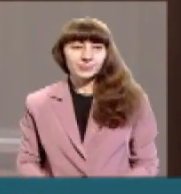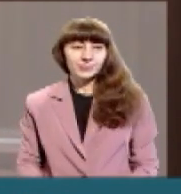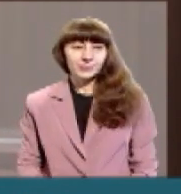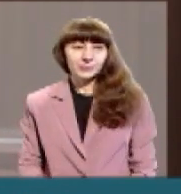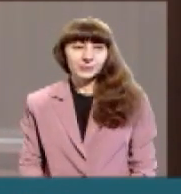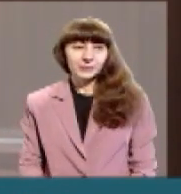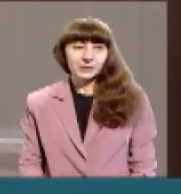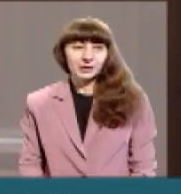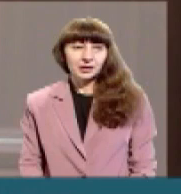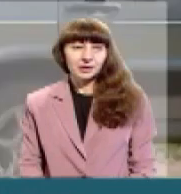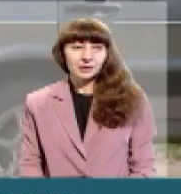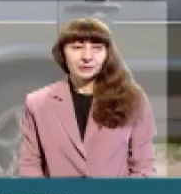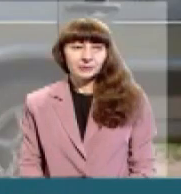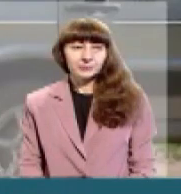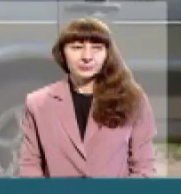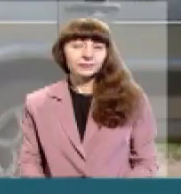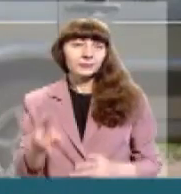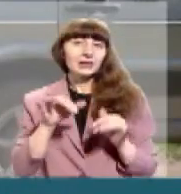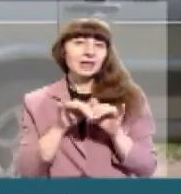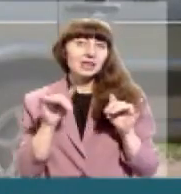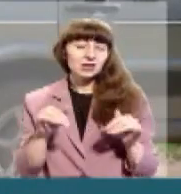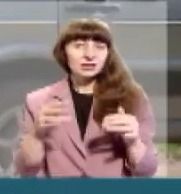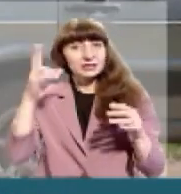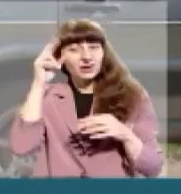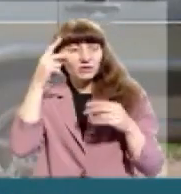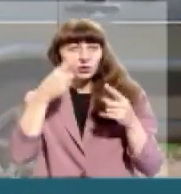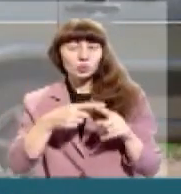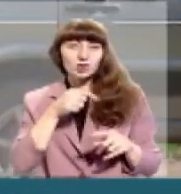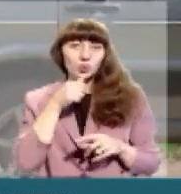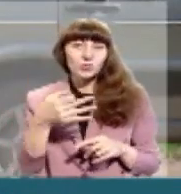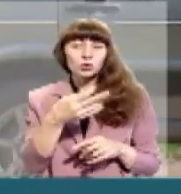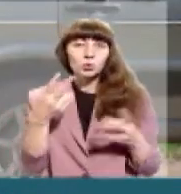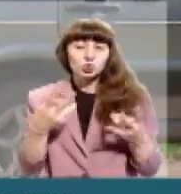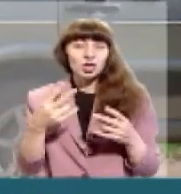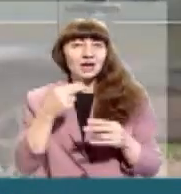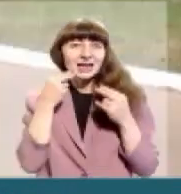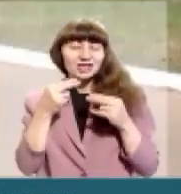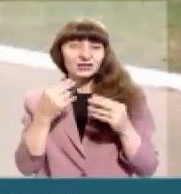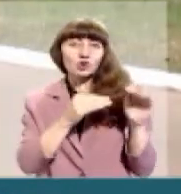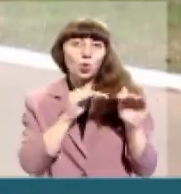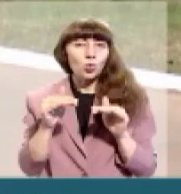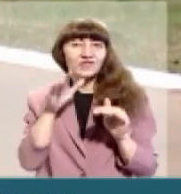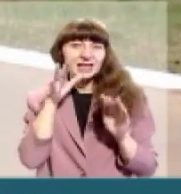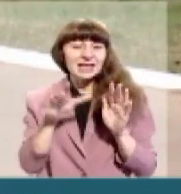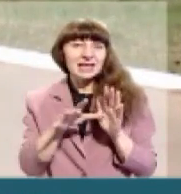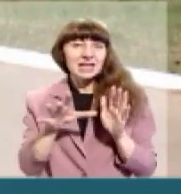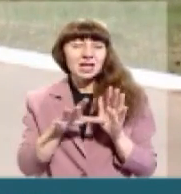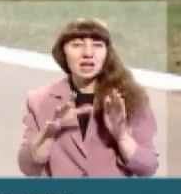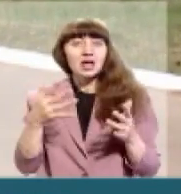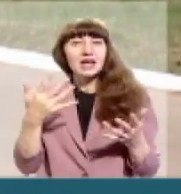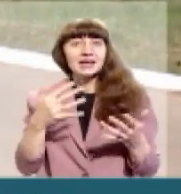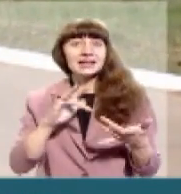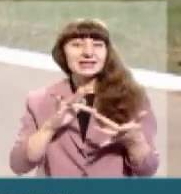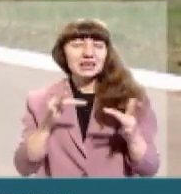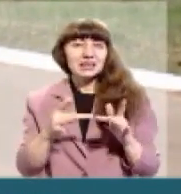этим оборудованием для мясного производства. Для развития цифровых технологий региону необходим качественный уровень интернет-связи. В области продолжается работа по